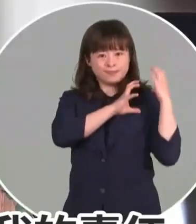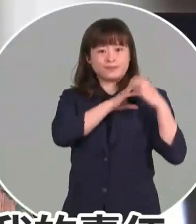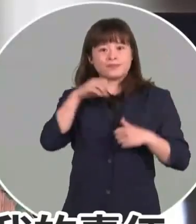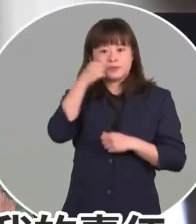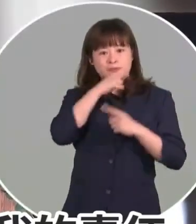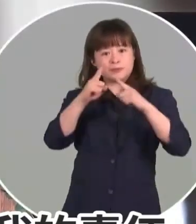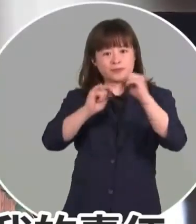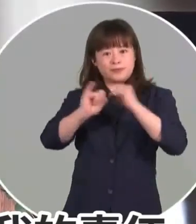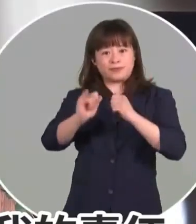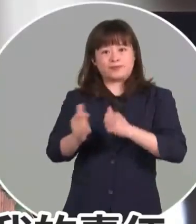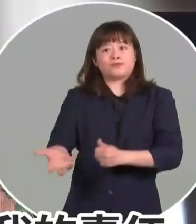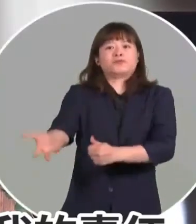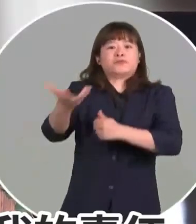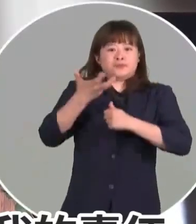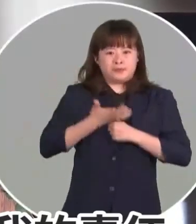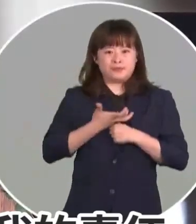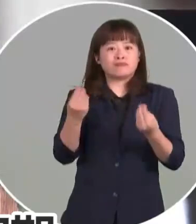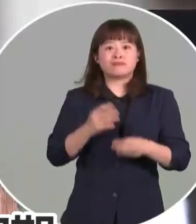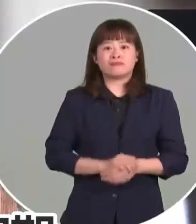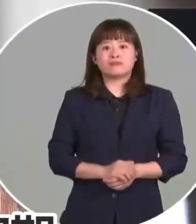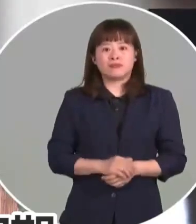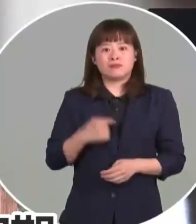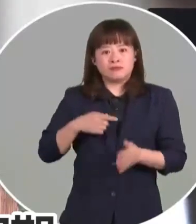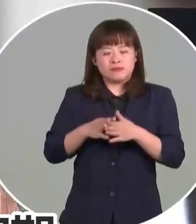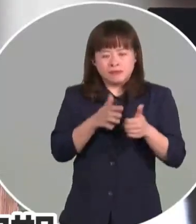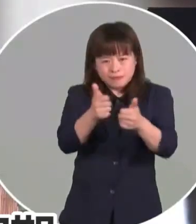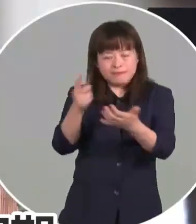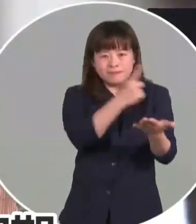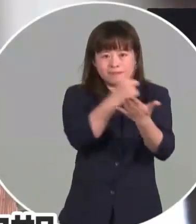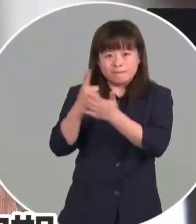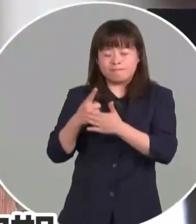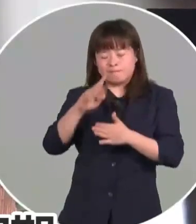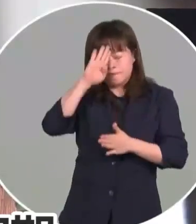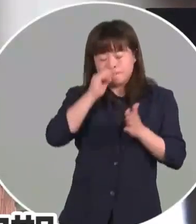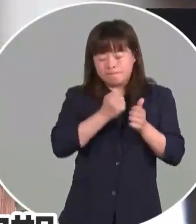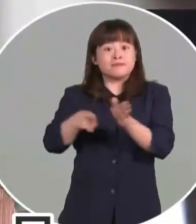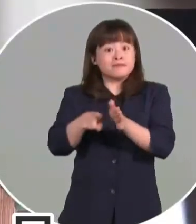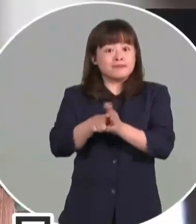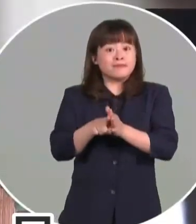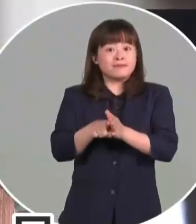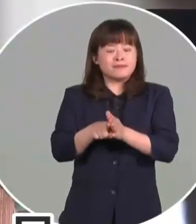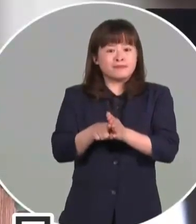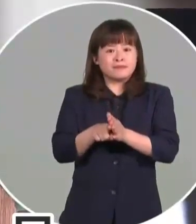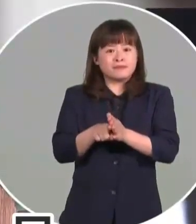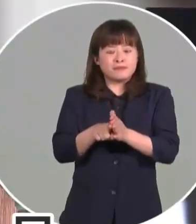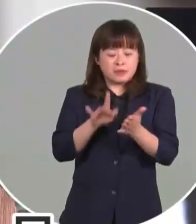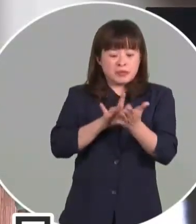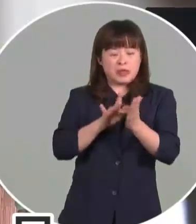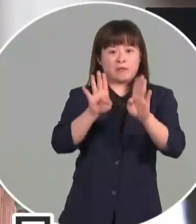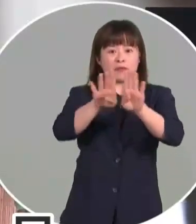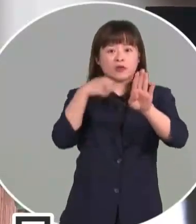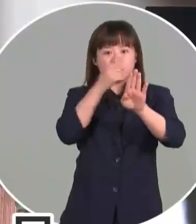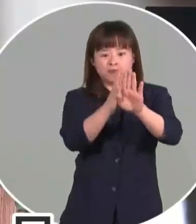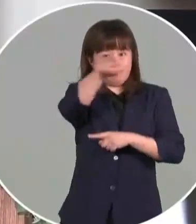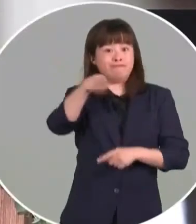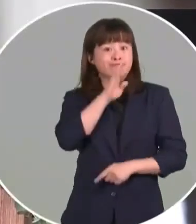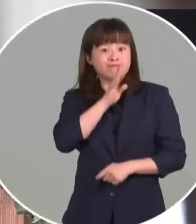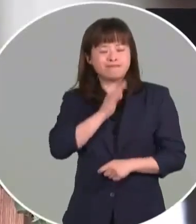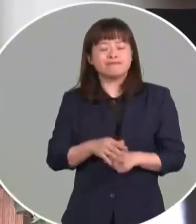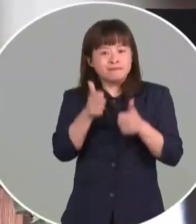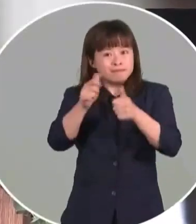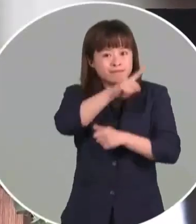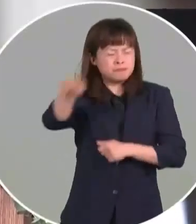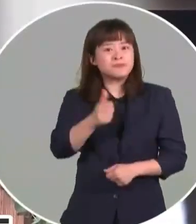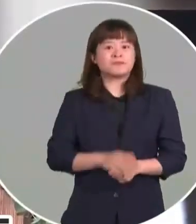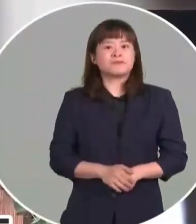台湾人民交付给我的责任。我要谢谢每一个在防疫初期在药房门口排队的台湾人民，谢谢